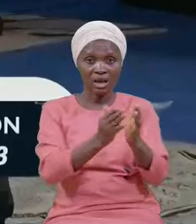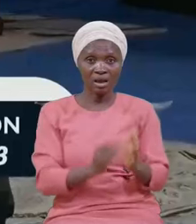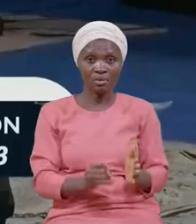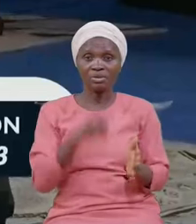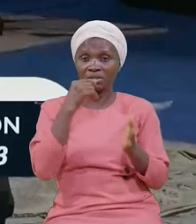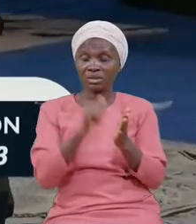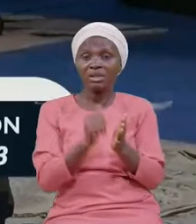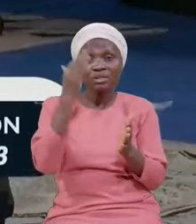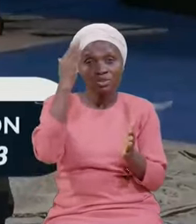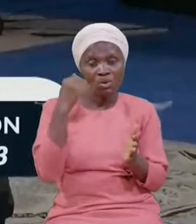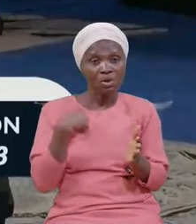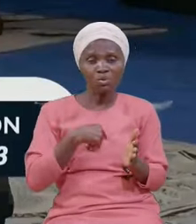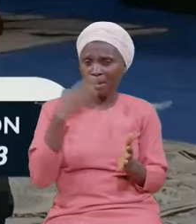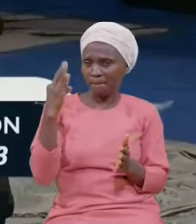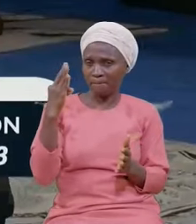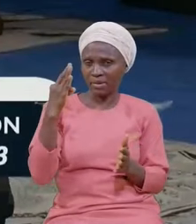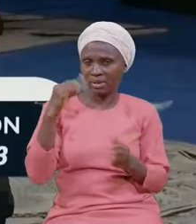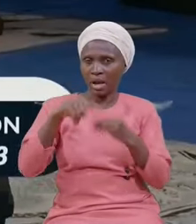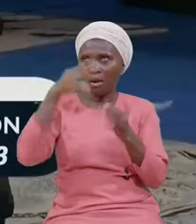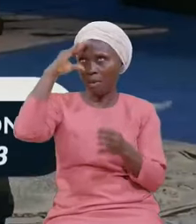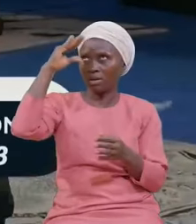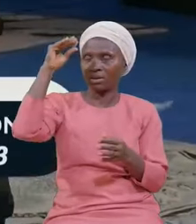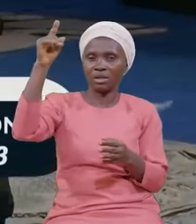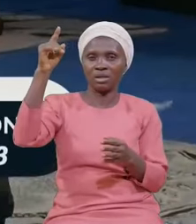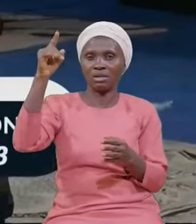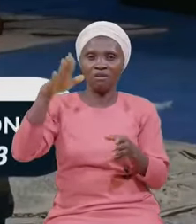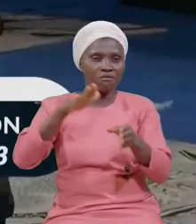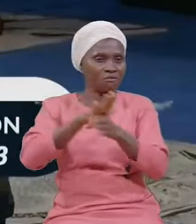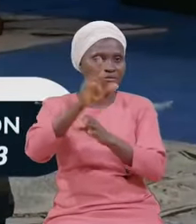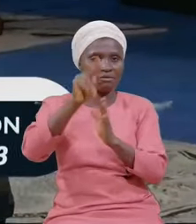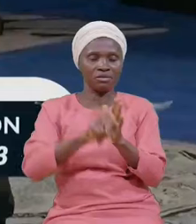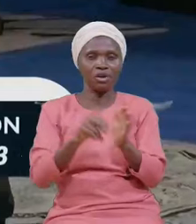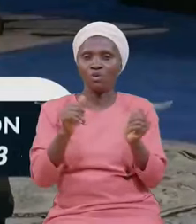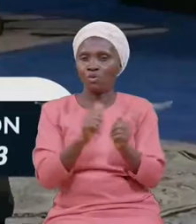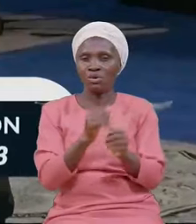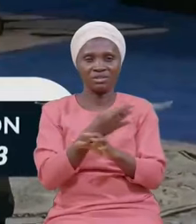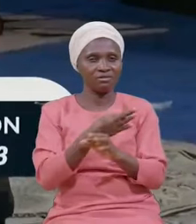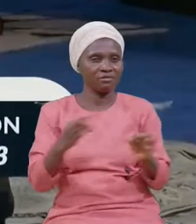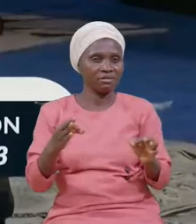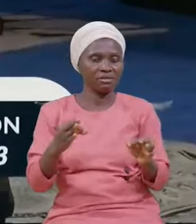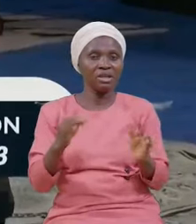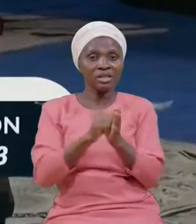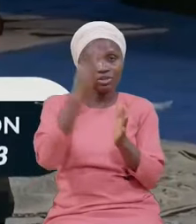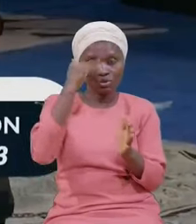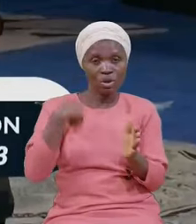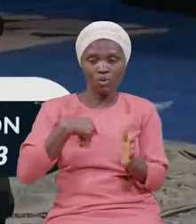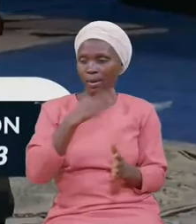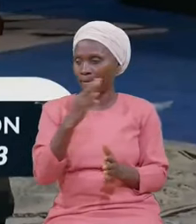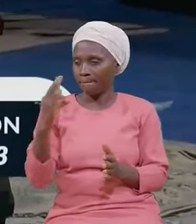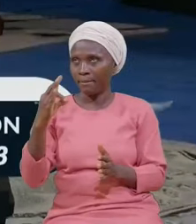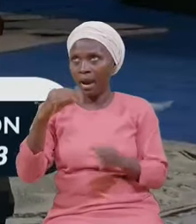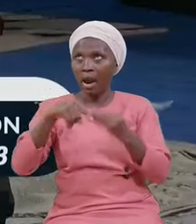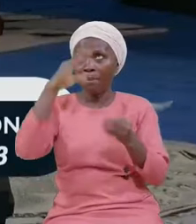L'apôtre Paul, c'est pourquoi nous prêchons dans sa plénitude. Nous le prêchons avec liberté. C'est pourquoi nous le prêchons avec foi.